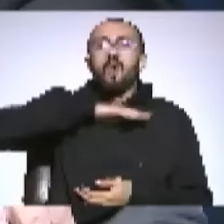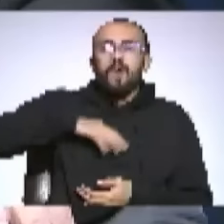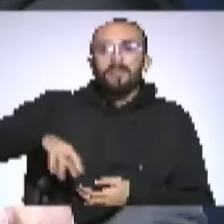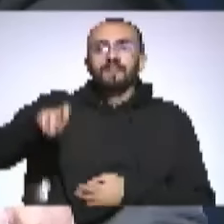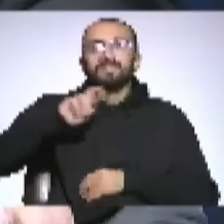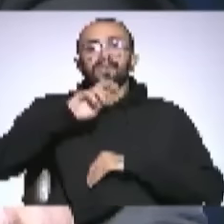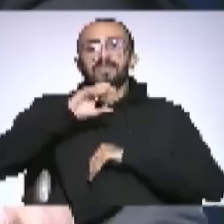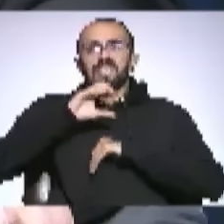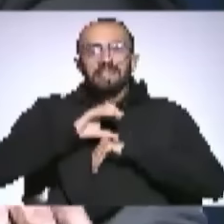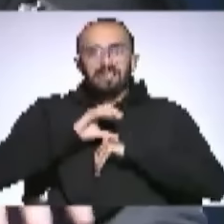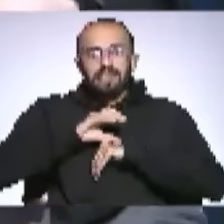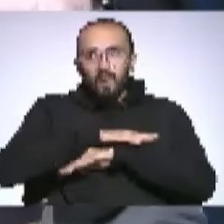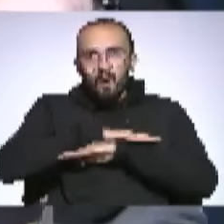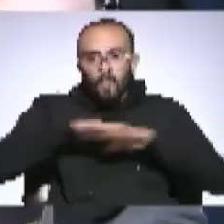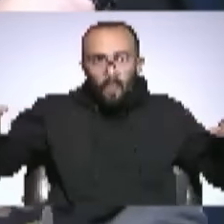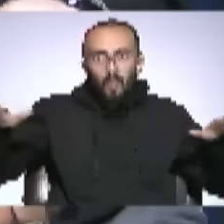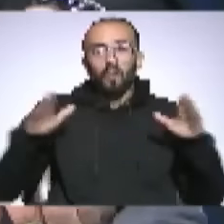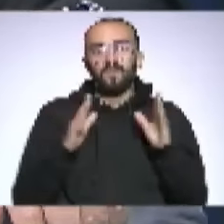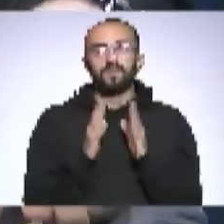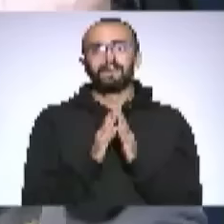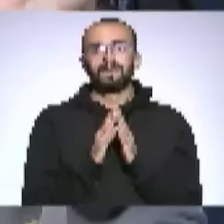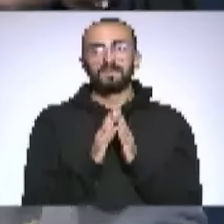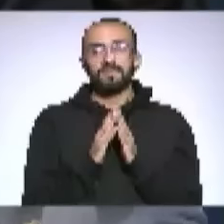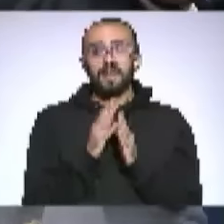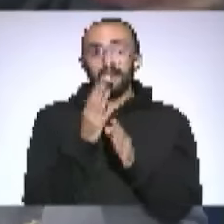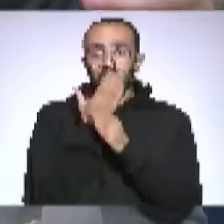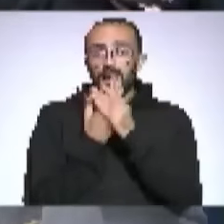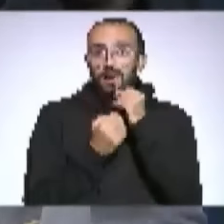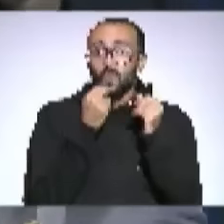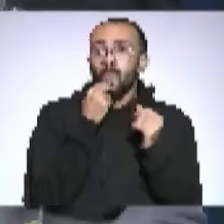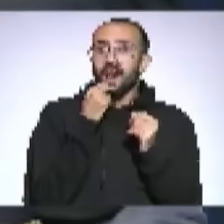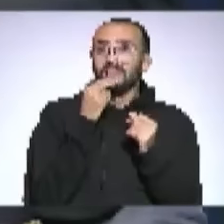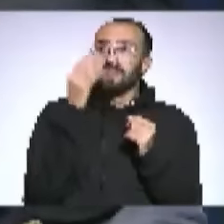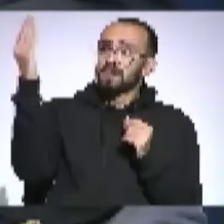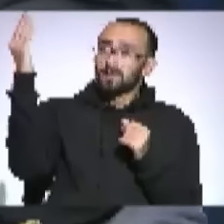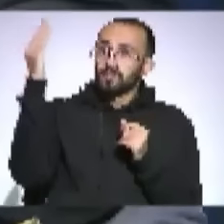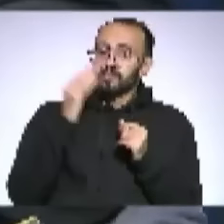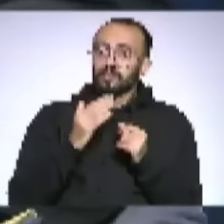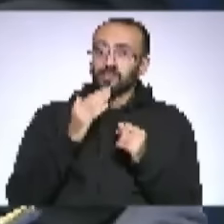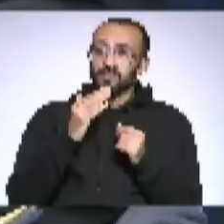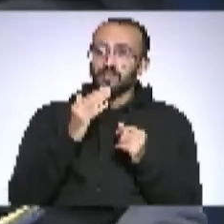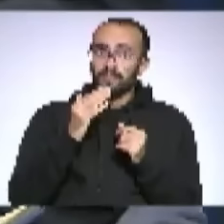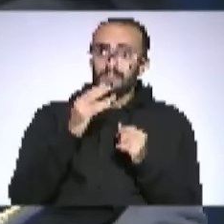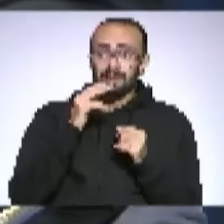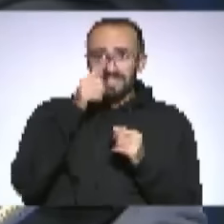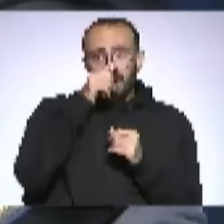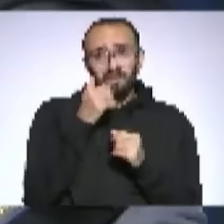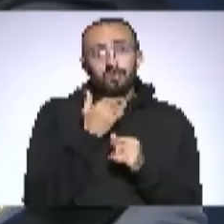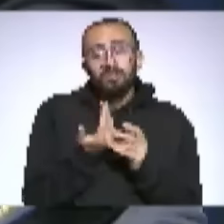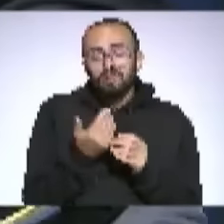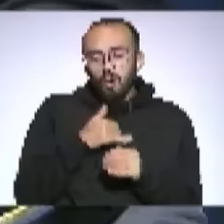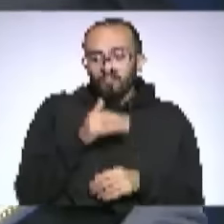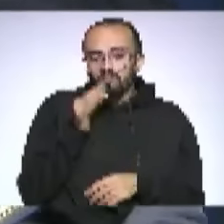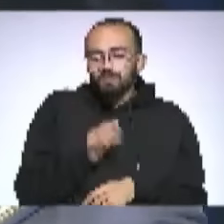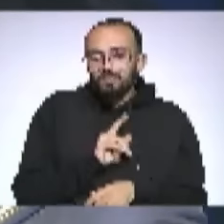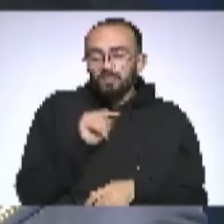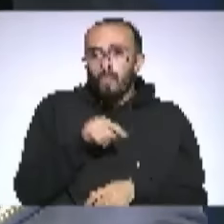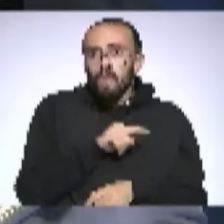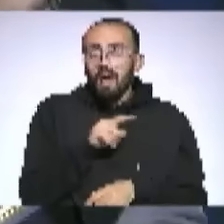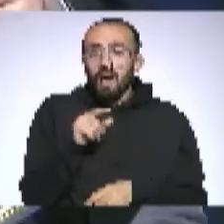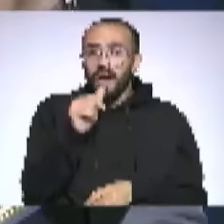قرار مجمع وهنا ابنك اللي جاي من بره مش هيزعل منك لان ما فيش شكل ان